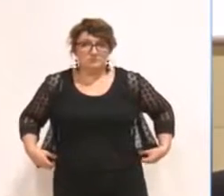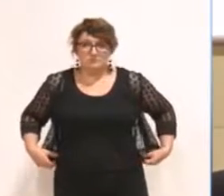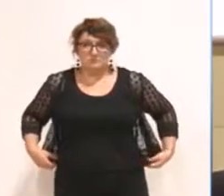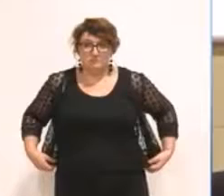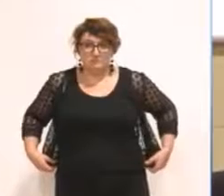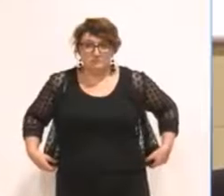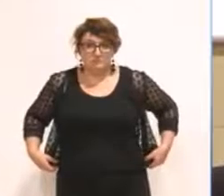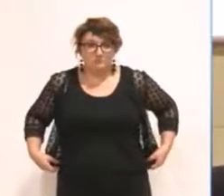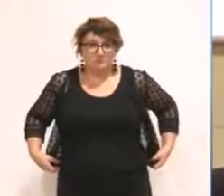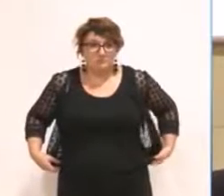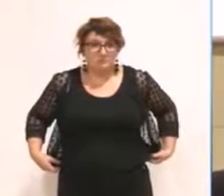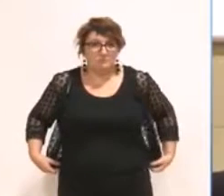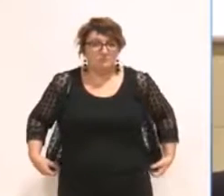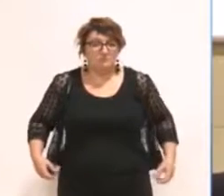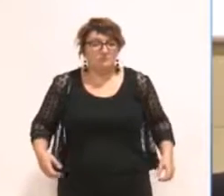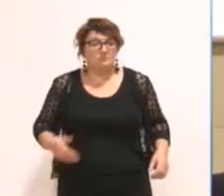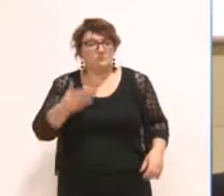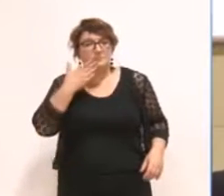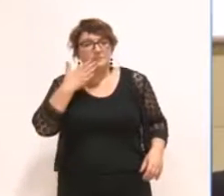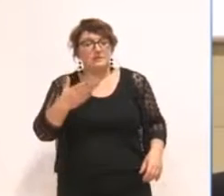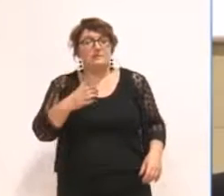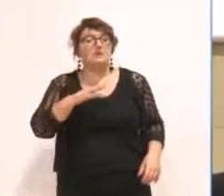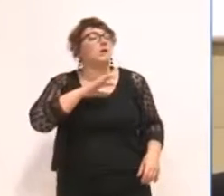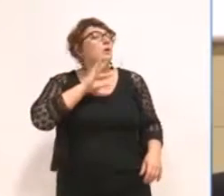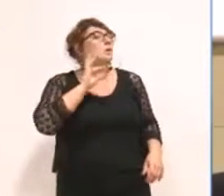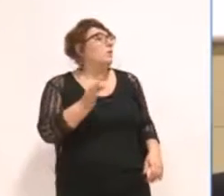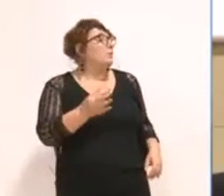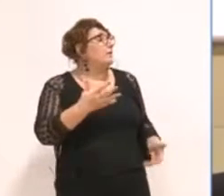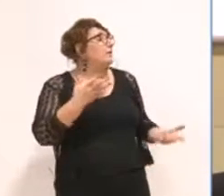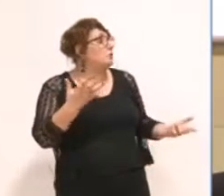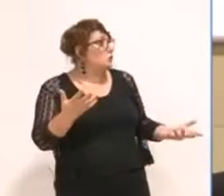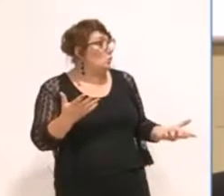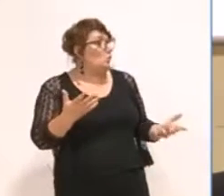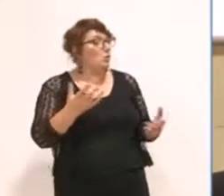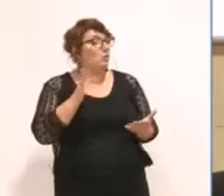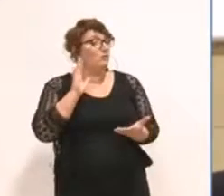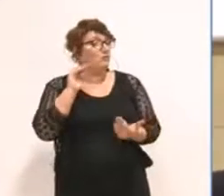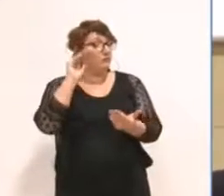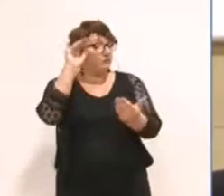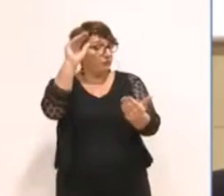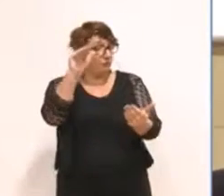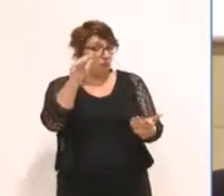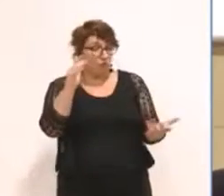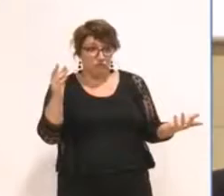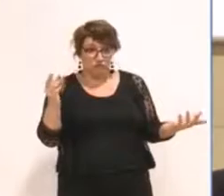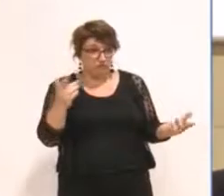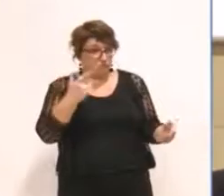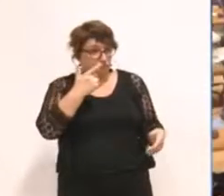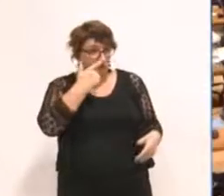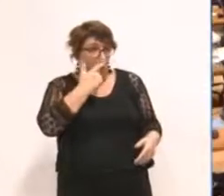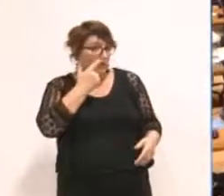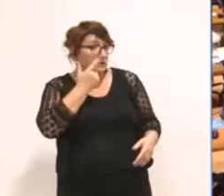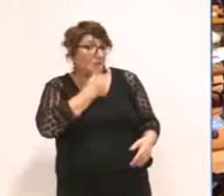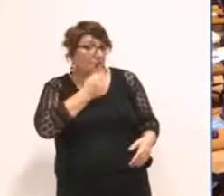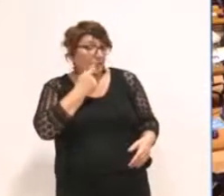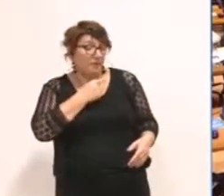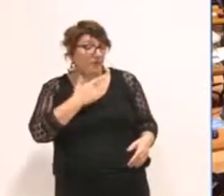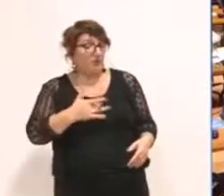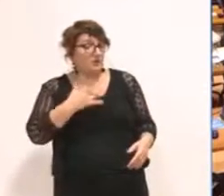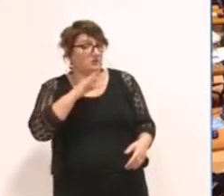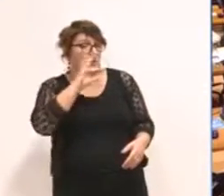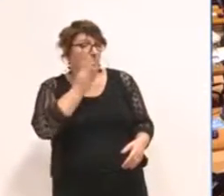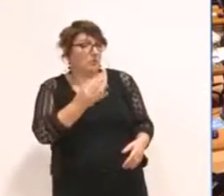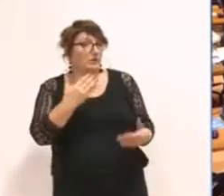C'est quel? Merci. Oui, donc ce vœu nous semble très sympathique et intéressant,